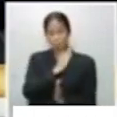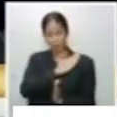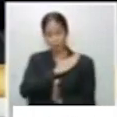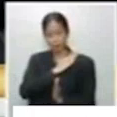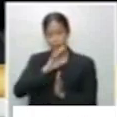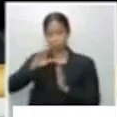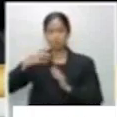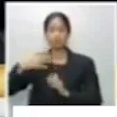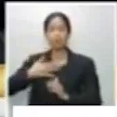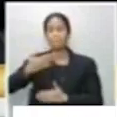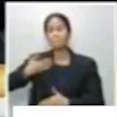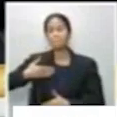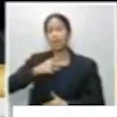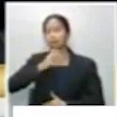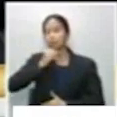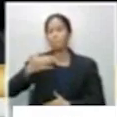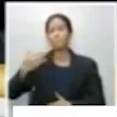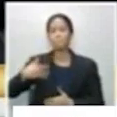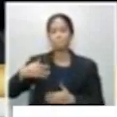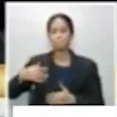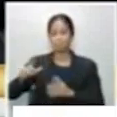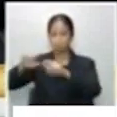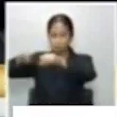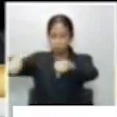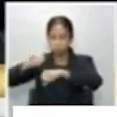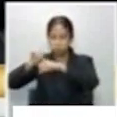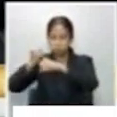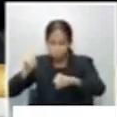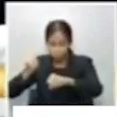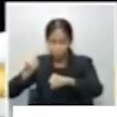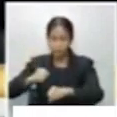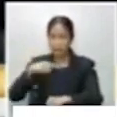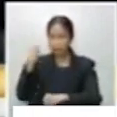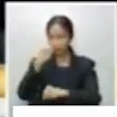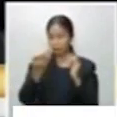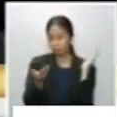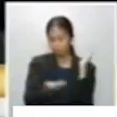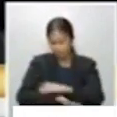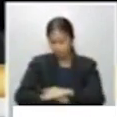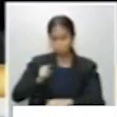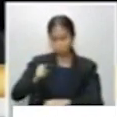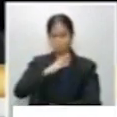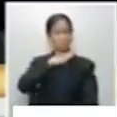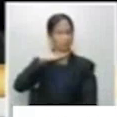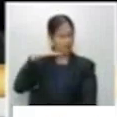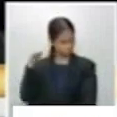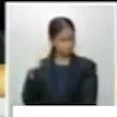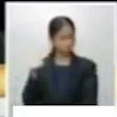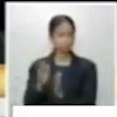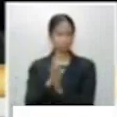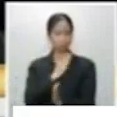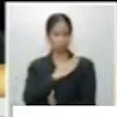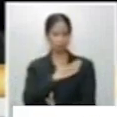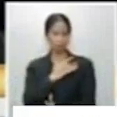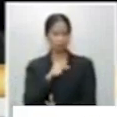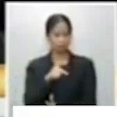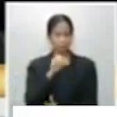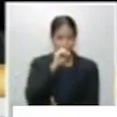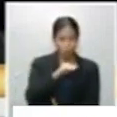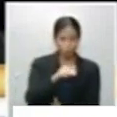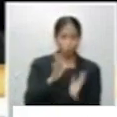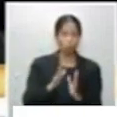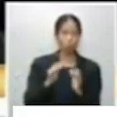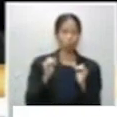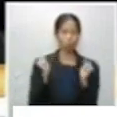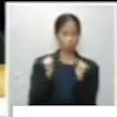ปนะต้องไปขอหวยเนี่ยนี่กุศโลบายถ้าไม่ต้องไปไล่เอาลอกพระกลุ่มนี้เนี่ยป่าอยู่ได้เพราะพระอันนี้